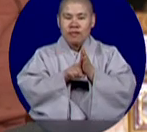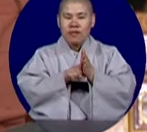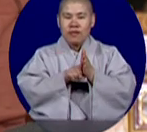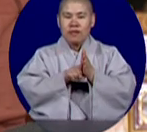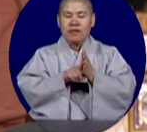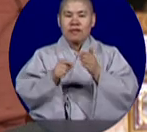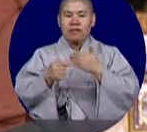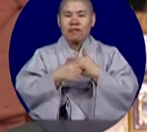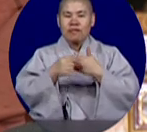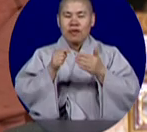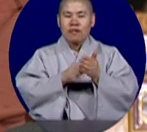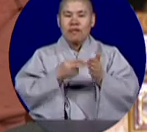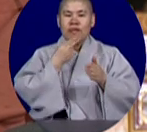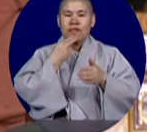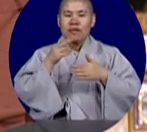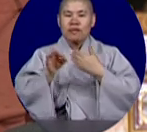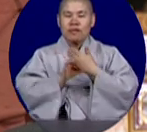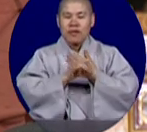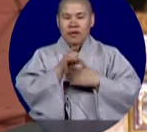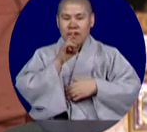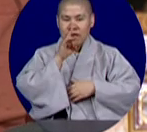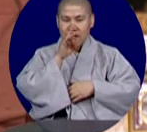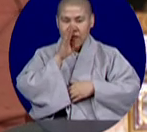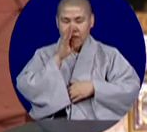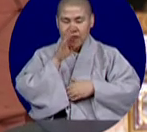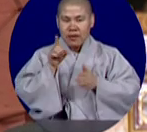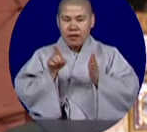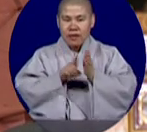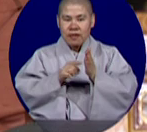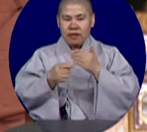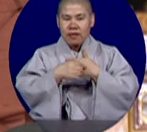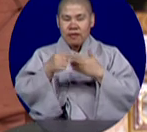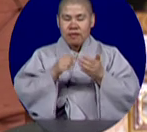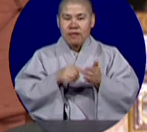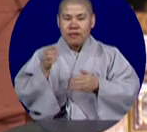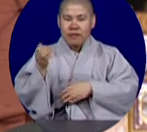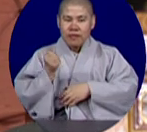없으면 안 되는 거죠. 그래서 이 신심으로